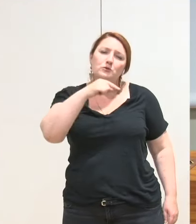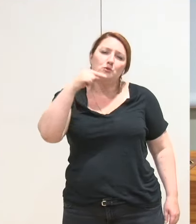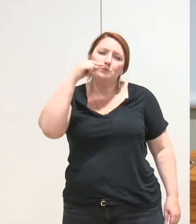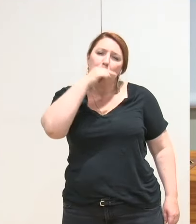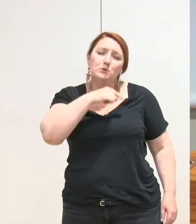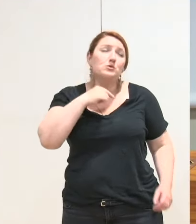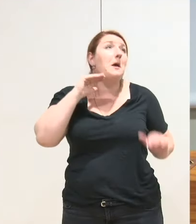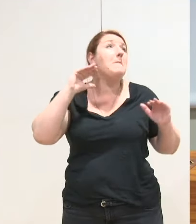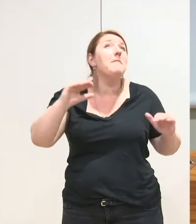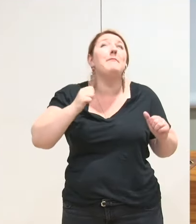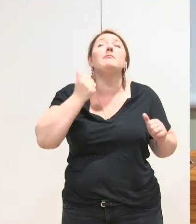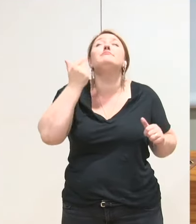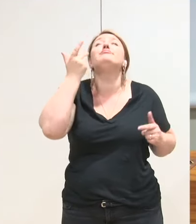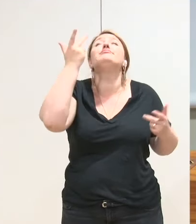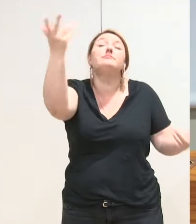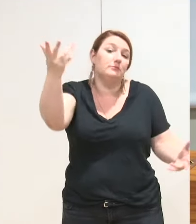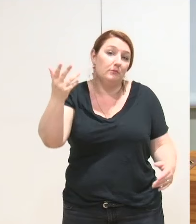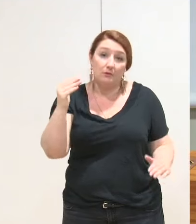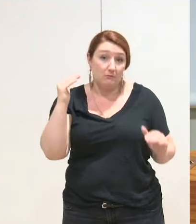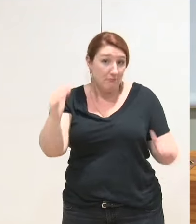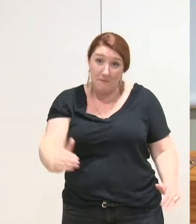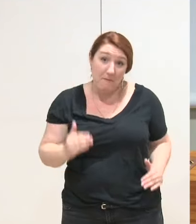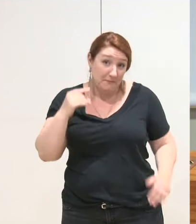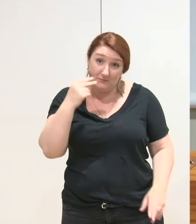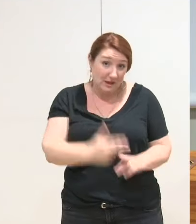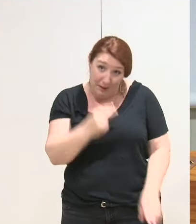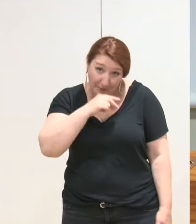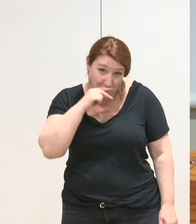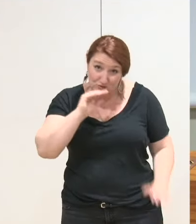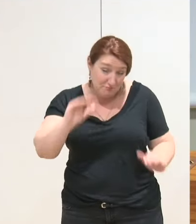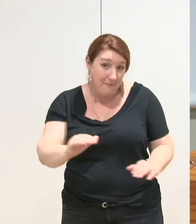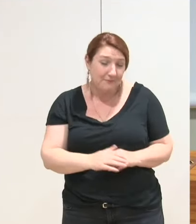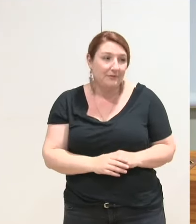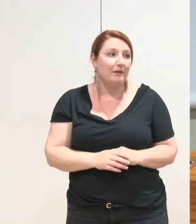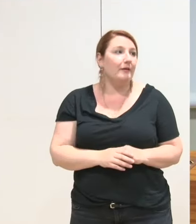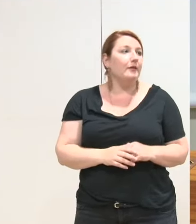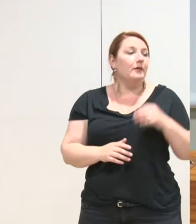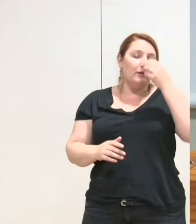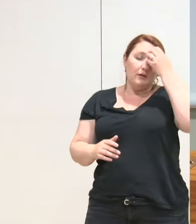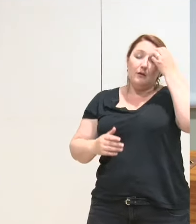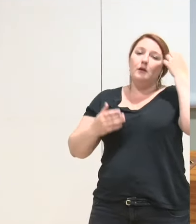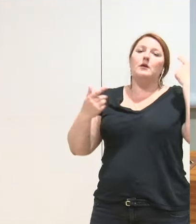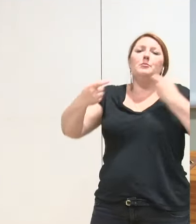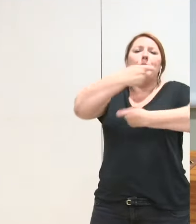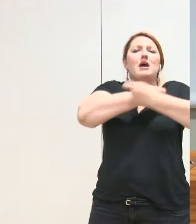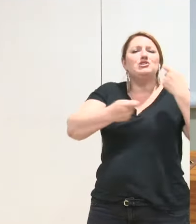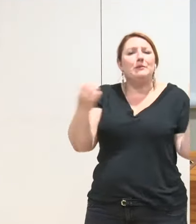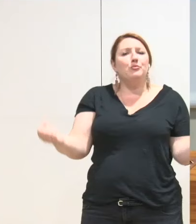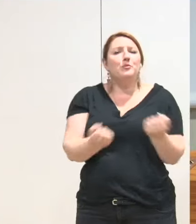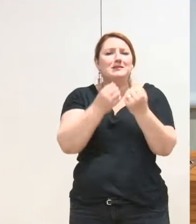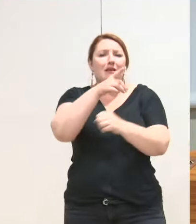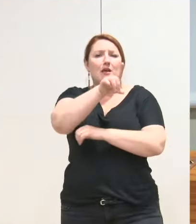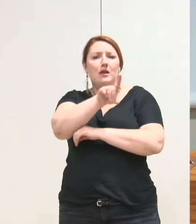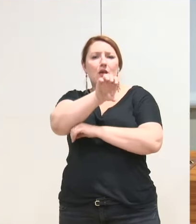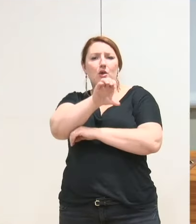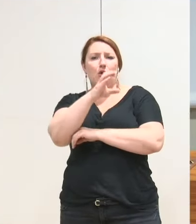un mensonge et je redis et je rappelle que l'arrêt du marché publicitaire avec de CO ne retire pas